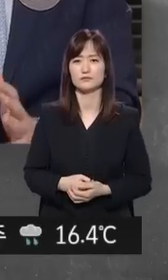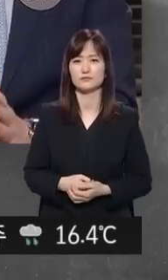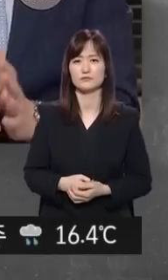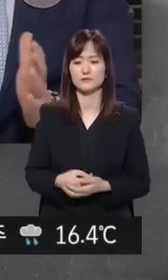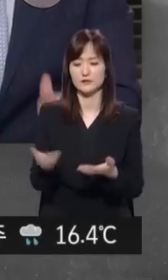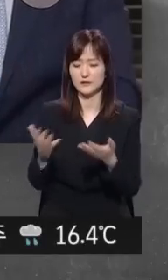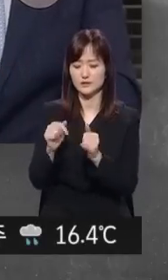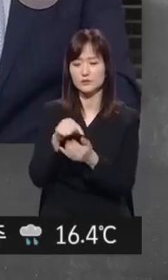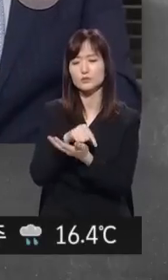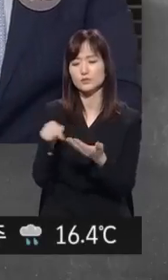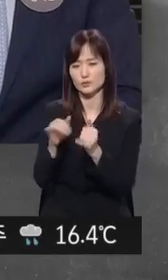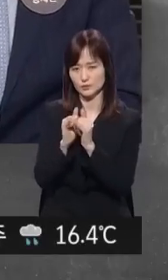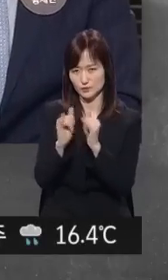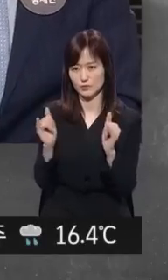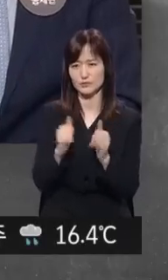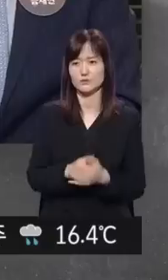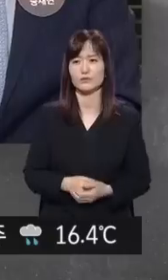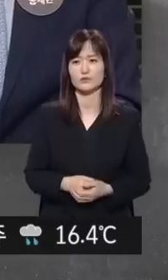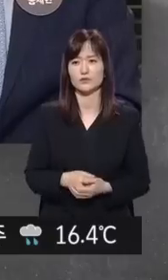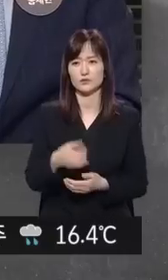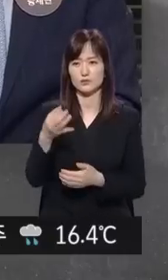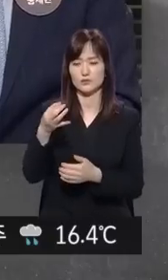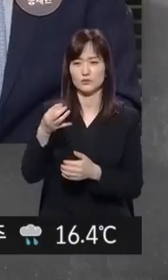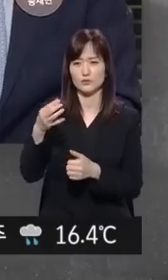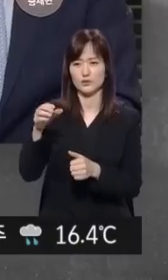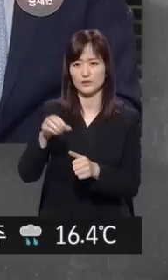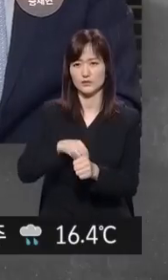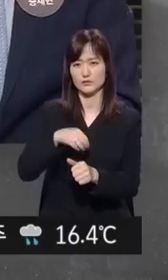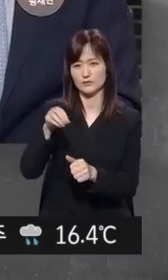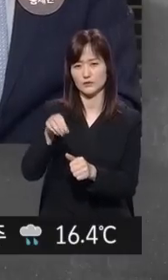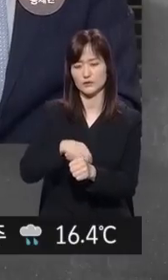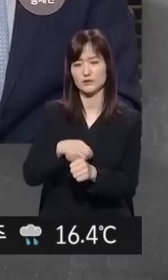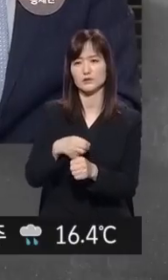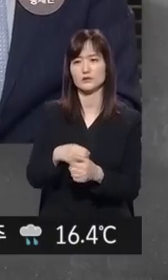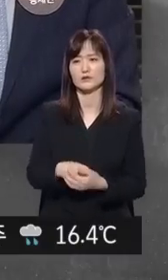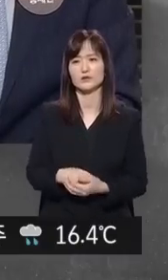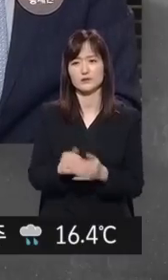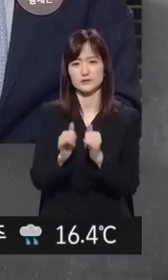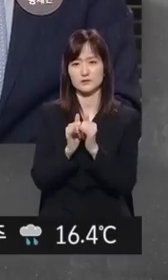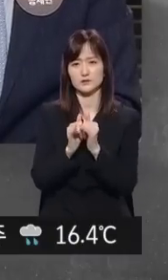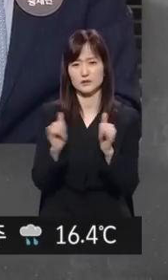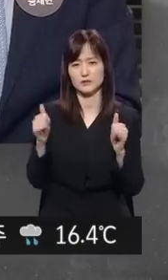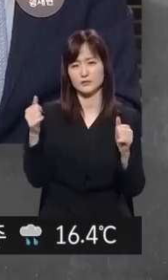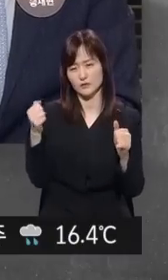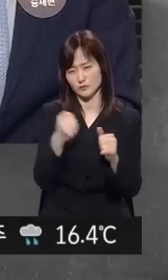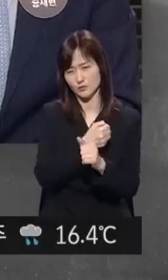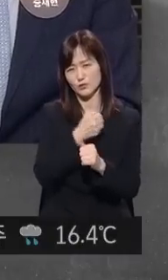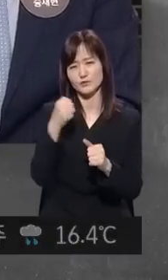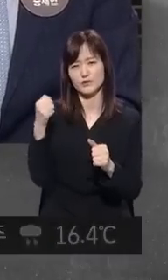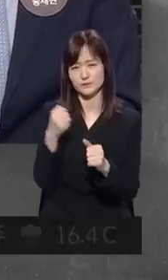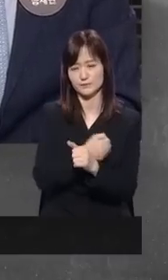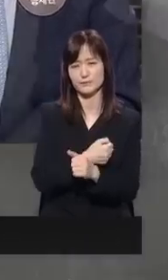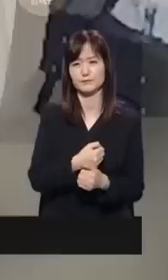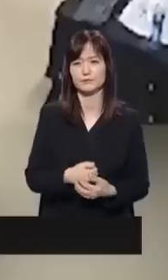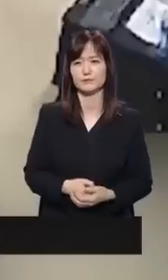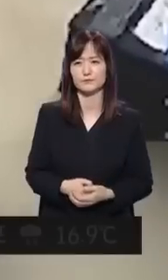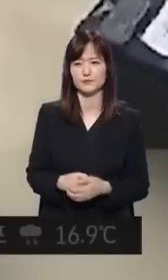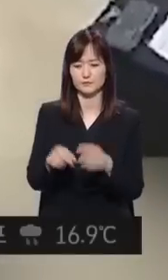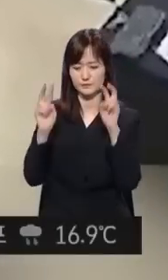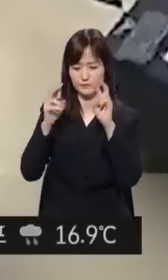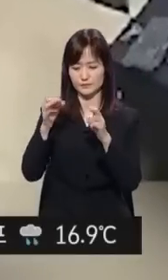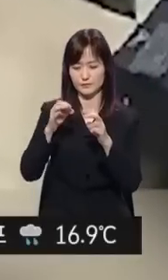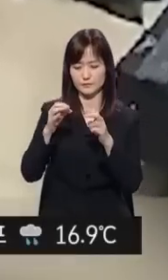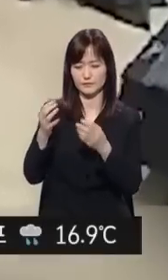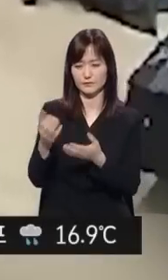어떻게 보면 이렇게 돈을 갈취해 갈취해 갈취하는 방법으로 사람들을 폭행했다라는 거죠 그러니까 회사도